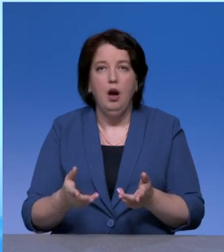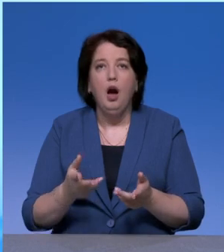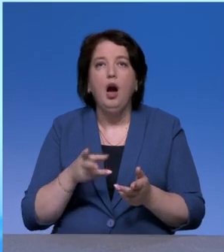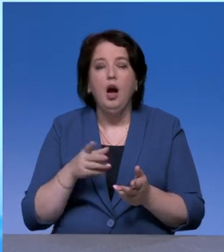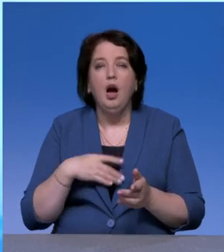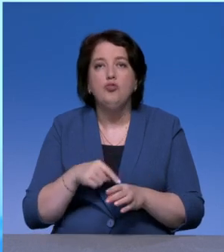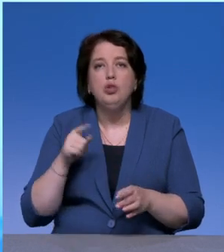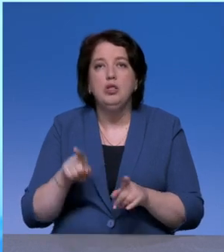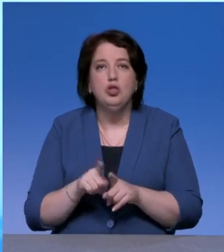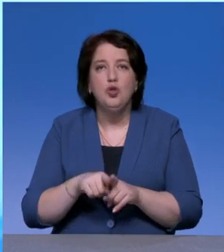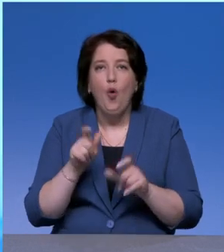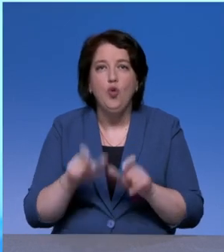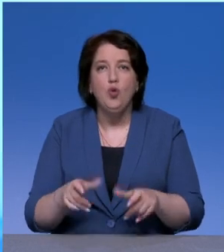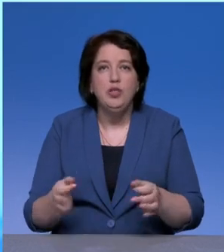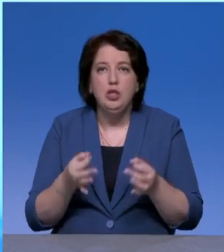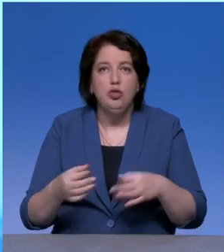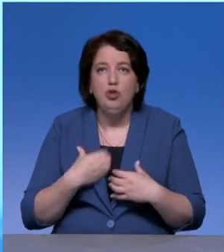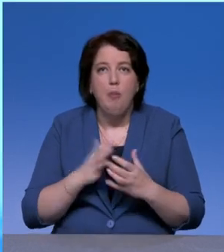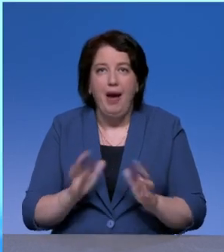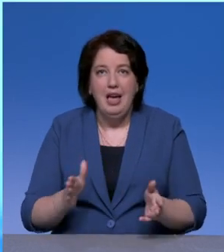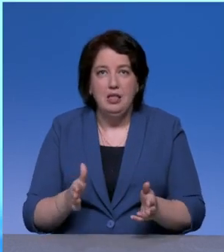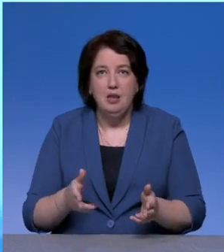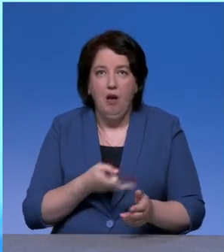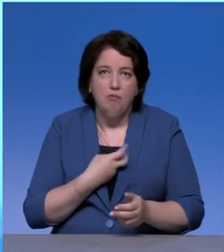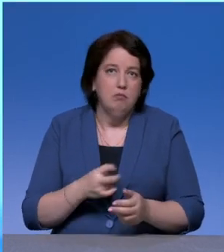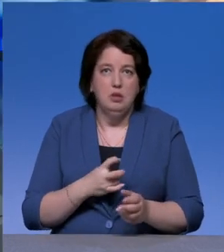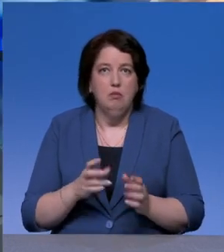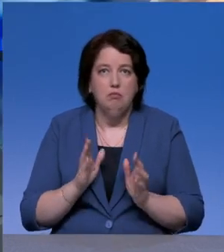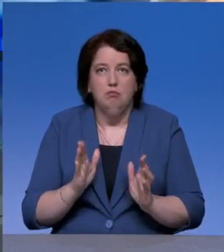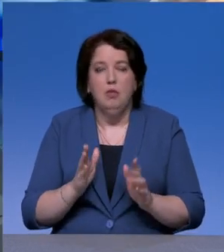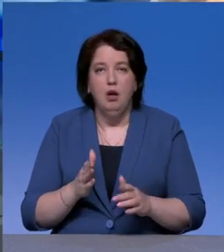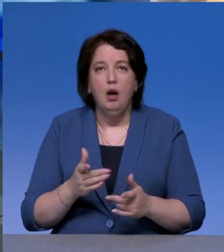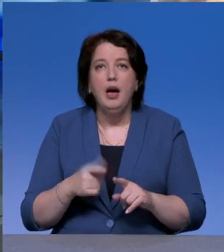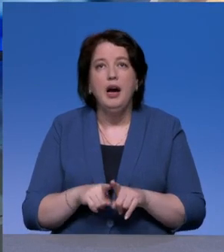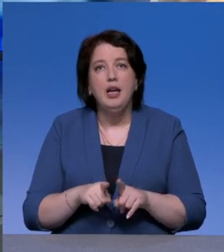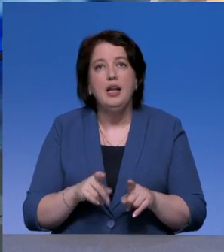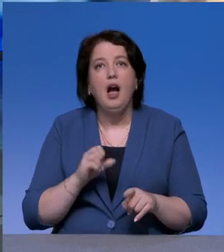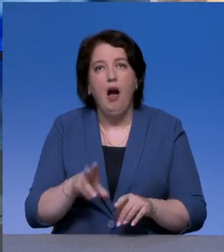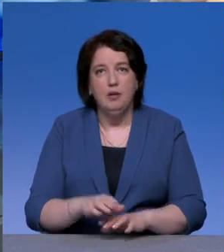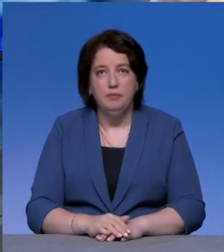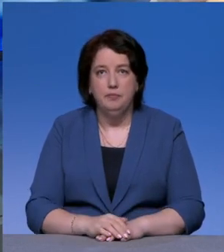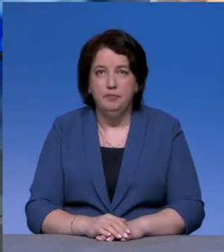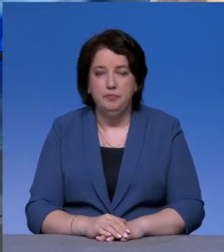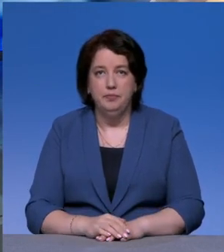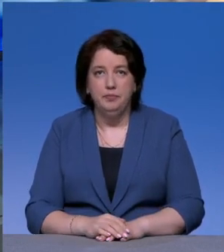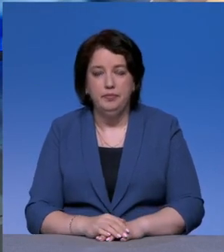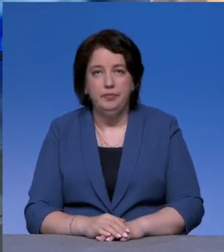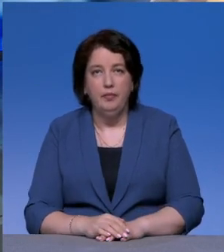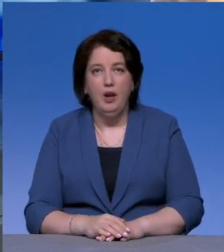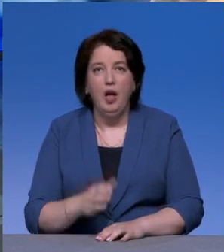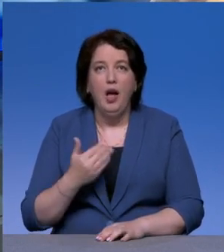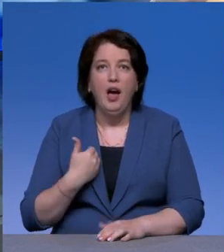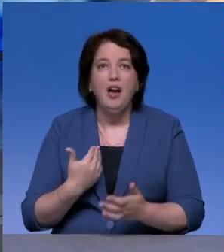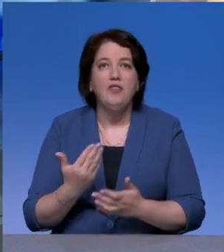вот мы как-то вот стали лучше на дорогах? Или это все-таки по-прежнему про 1-2 города в стране? Ну, вы знаете, я